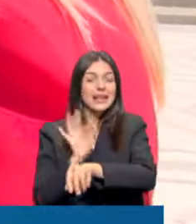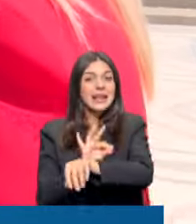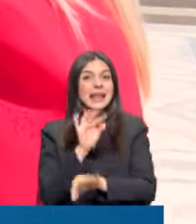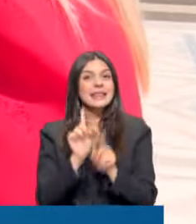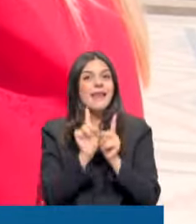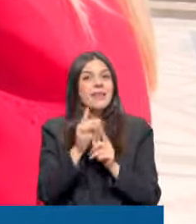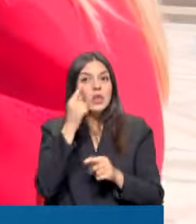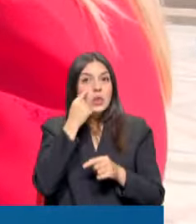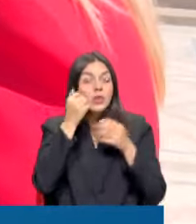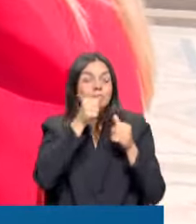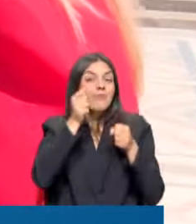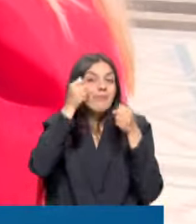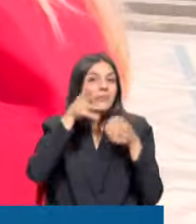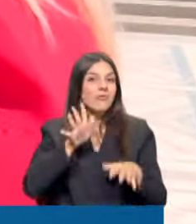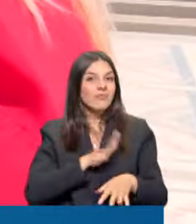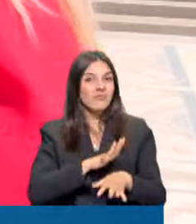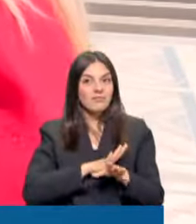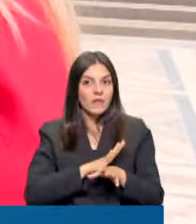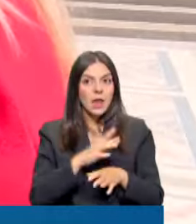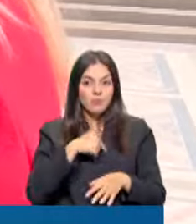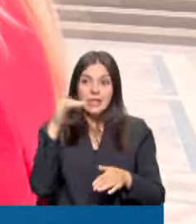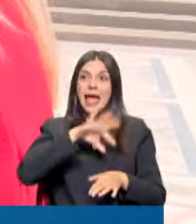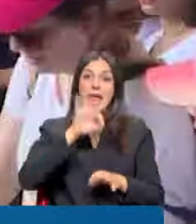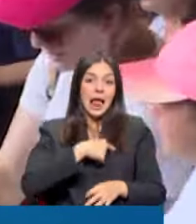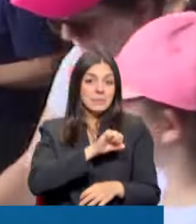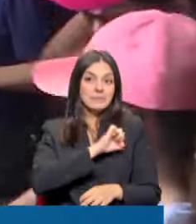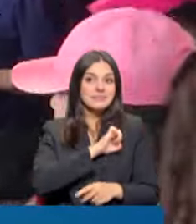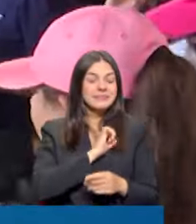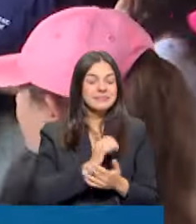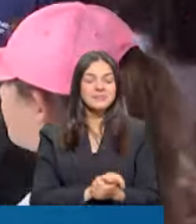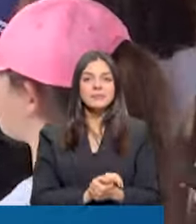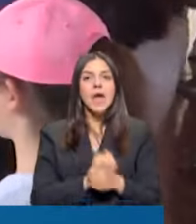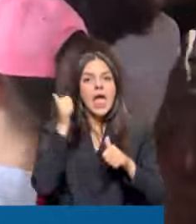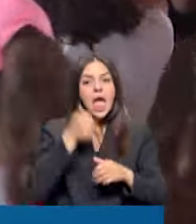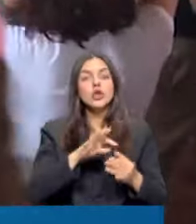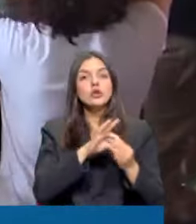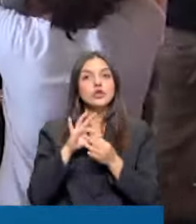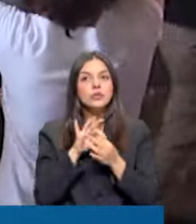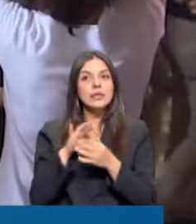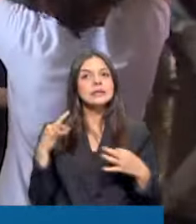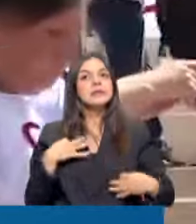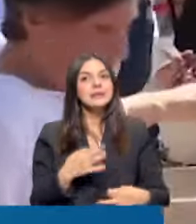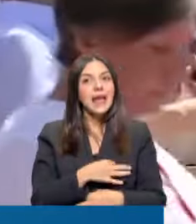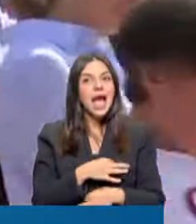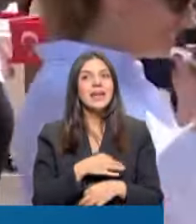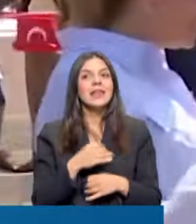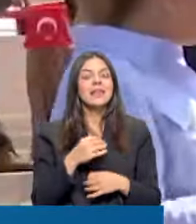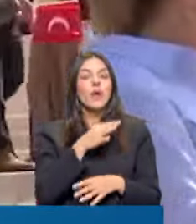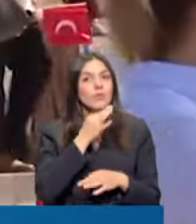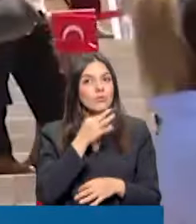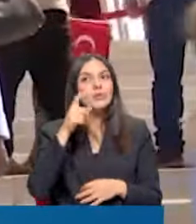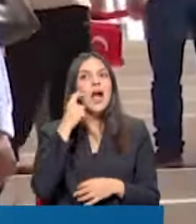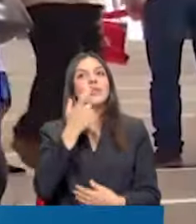oluyor, gözlerimiz doluyor. Buraya her geldiğimde kalbim çıkacak gibi oluyor. Her cümlede şükranla, minnetle, saygıyla dile gelen Atatürk